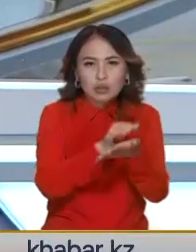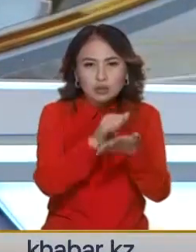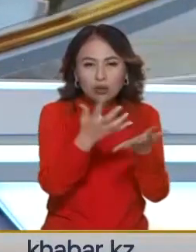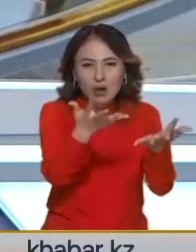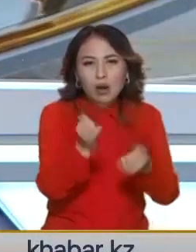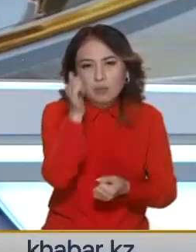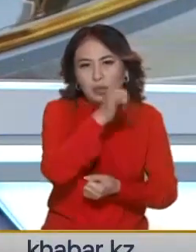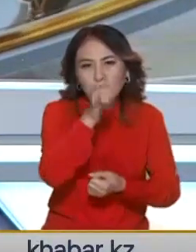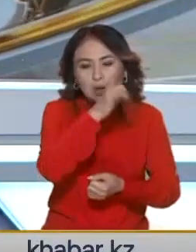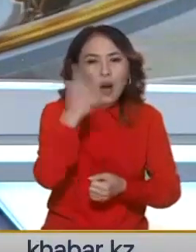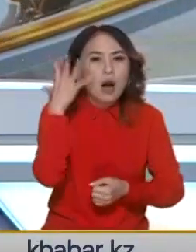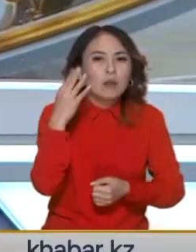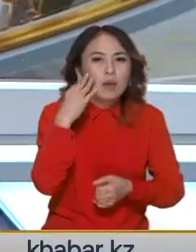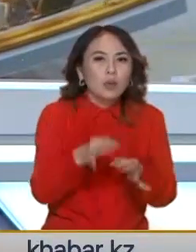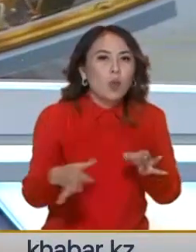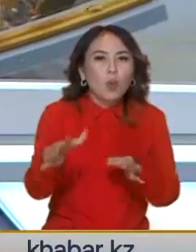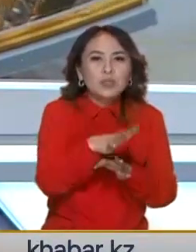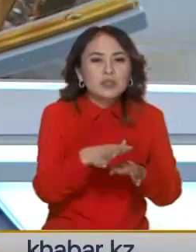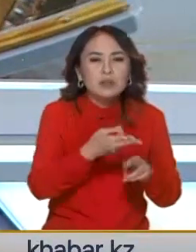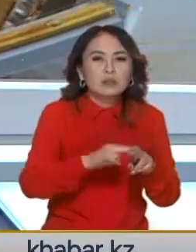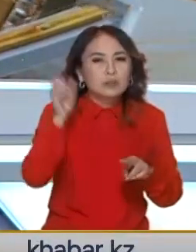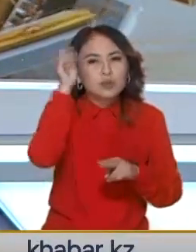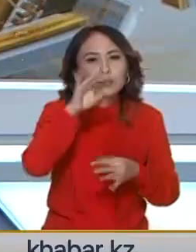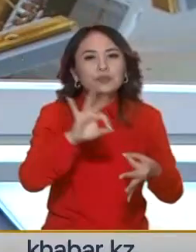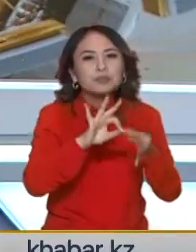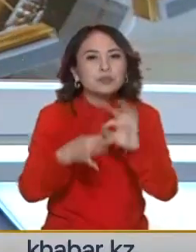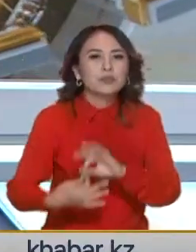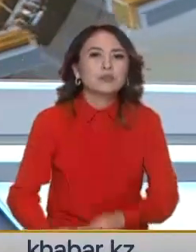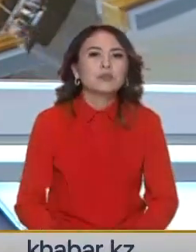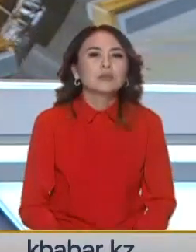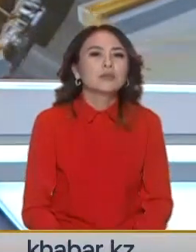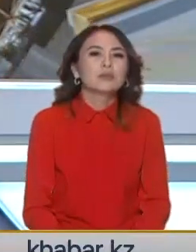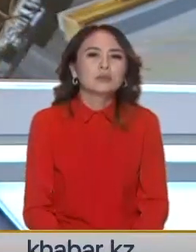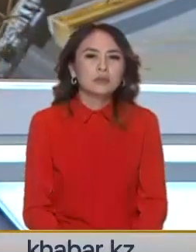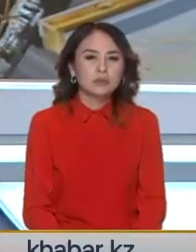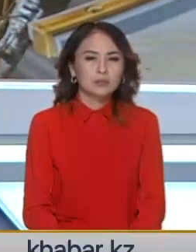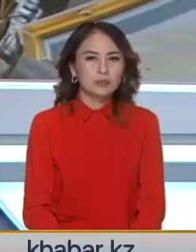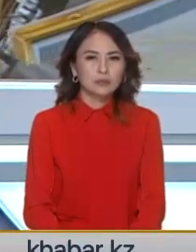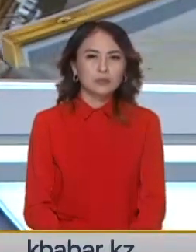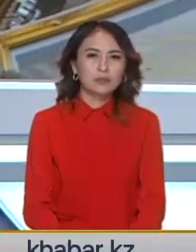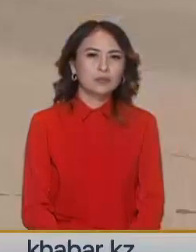балаларының құжаттарын ала алмай дал болып жүр. Алматы облысындағы тілшіміз Ардағай Барлы әңгімелесін.